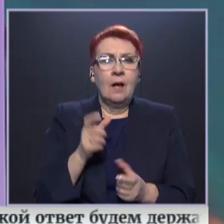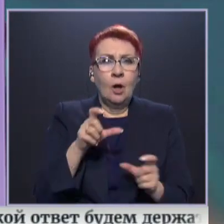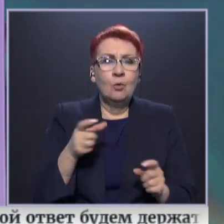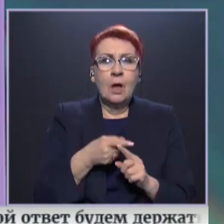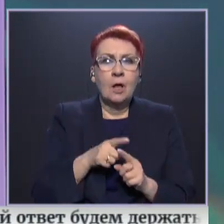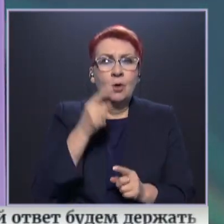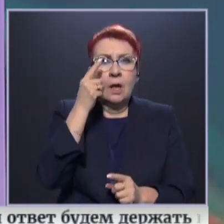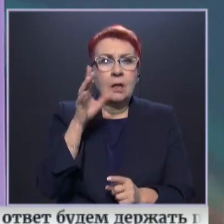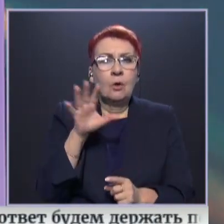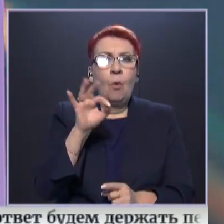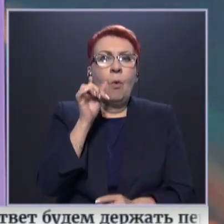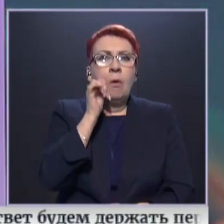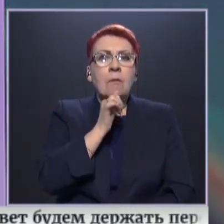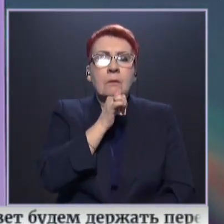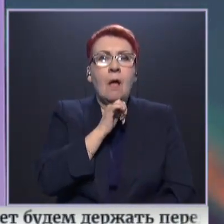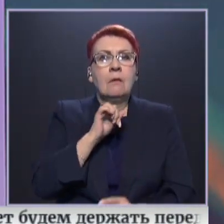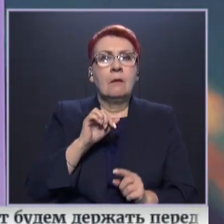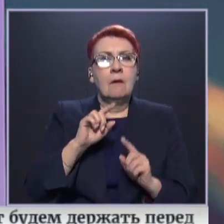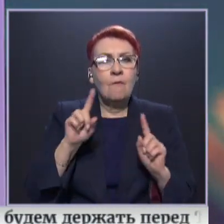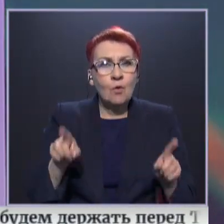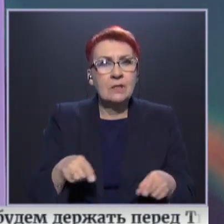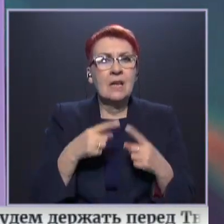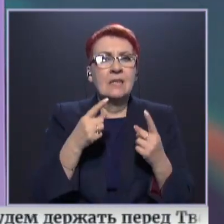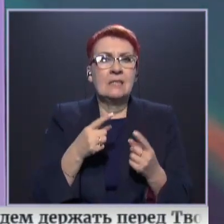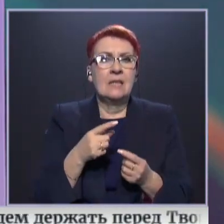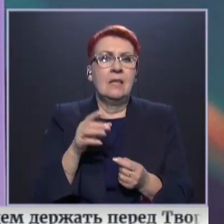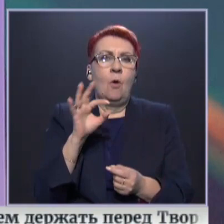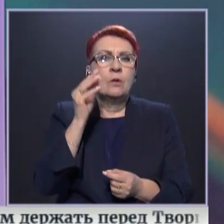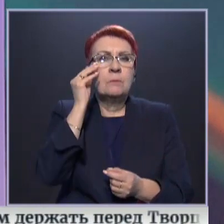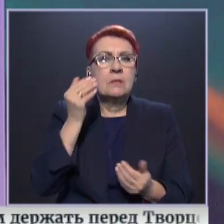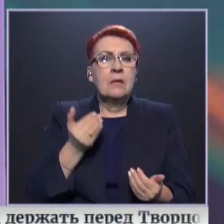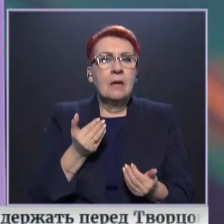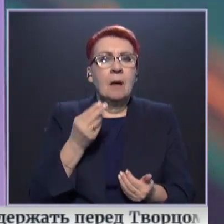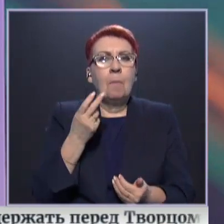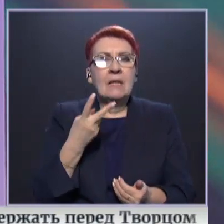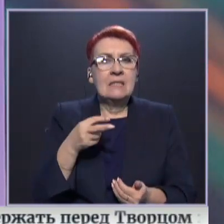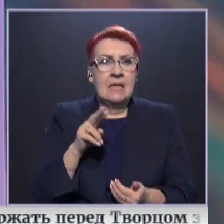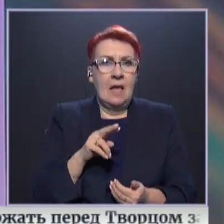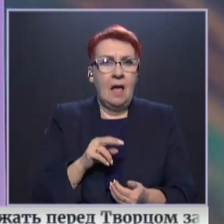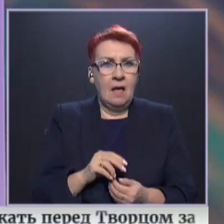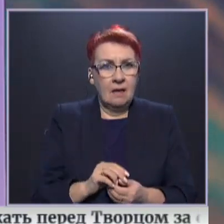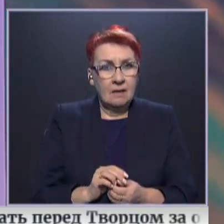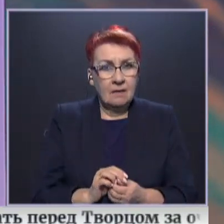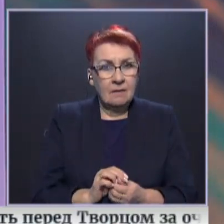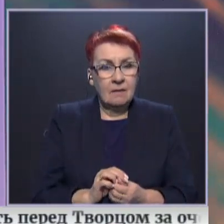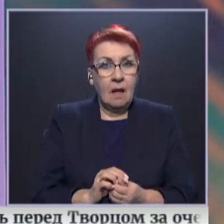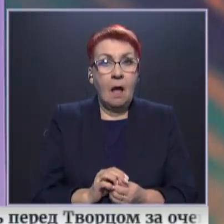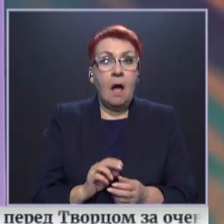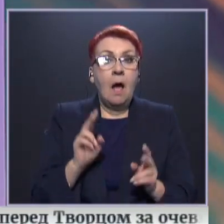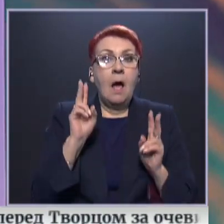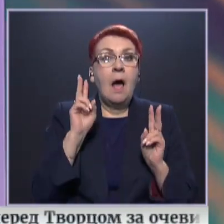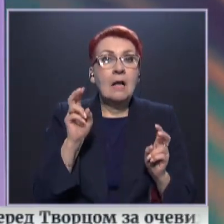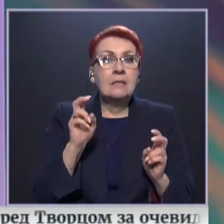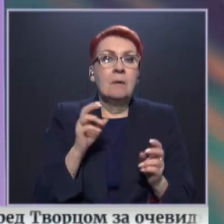думают о тайне воскресения, не думают о смысле бытия. Тема кончины